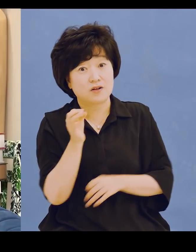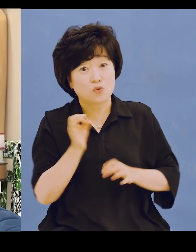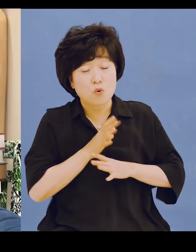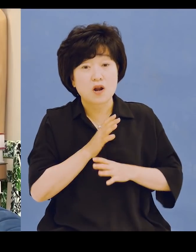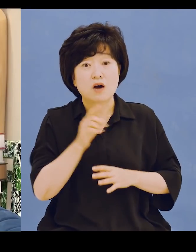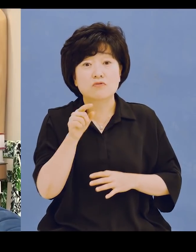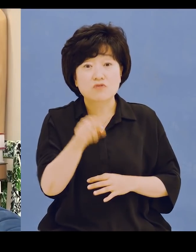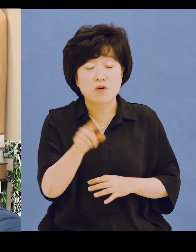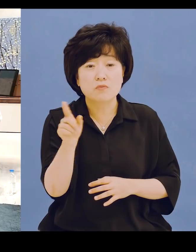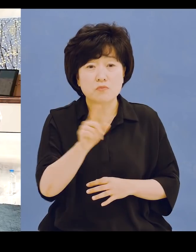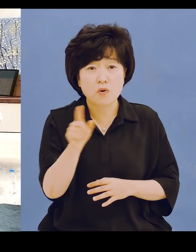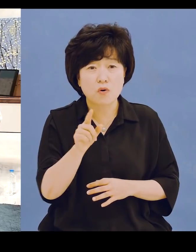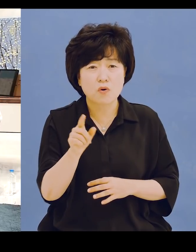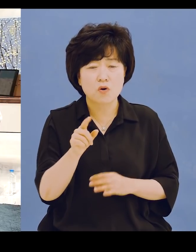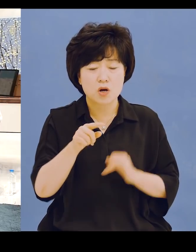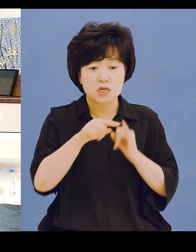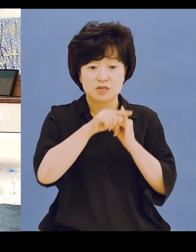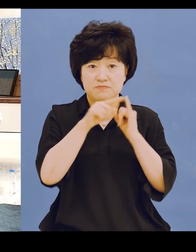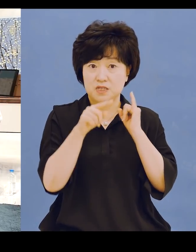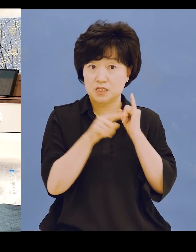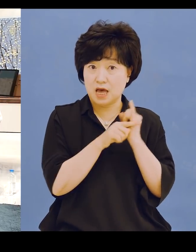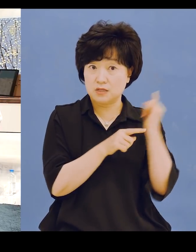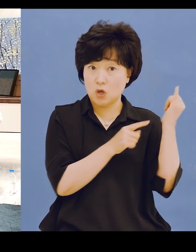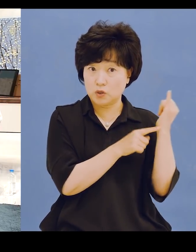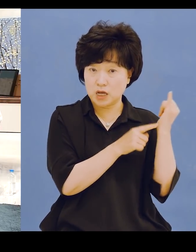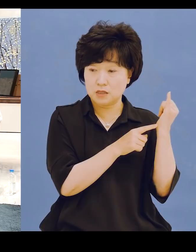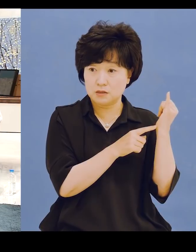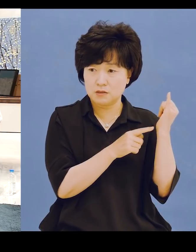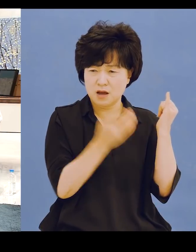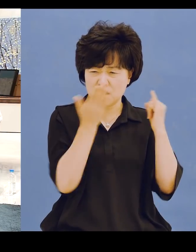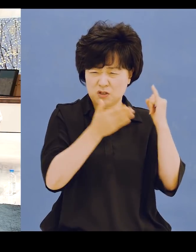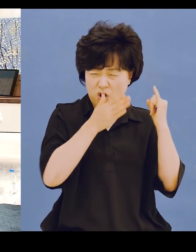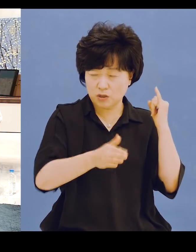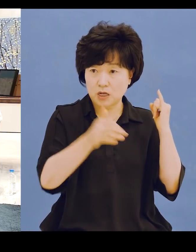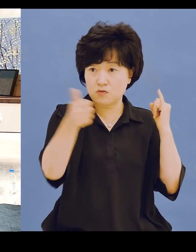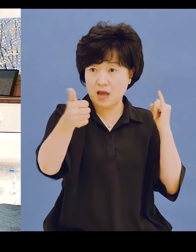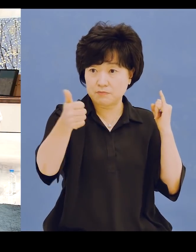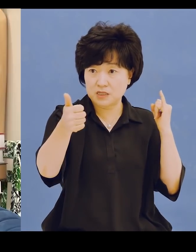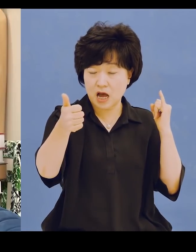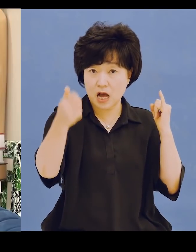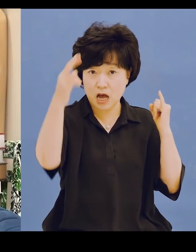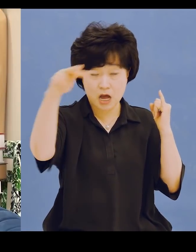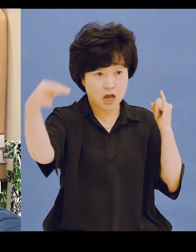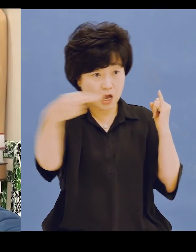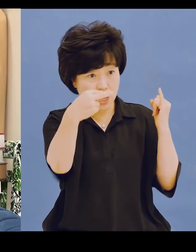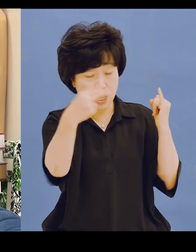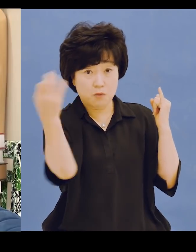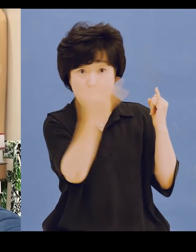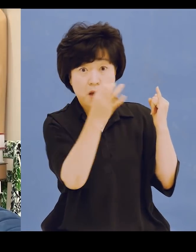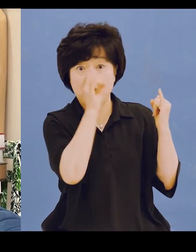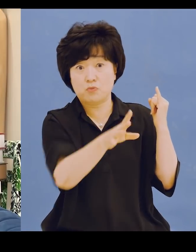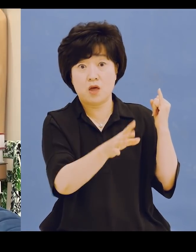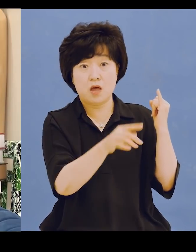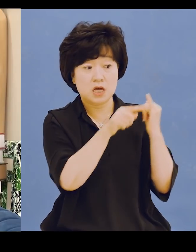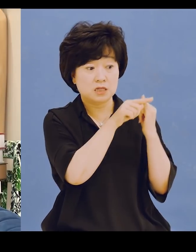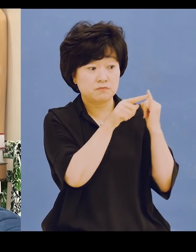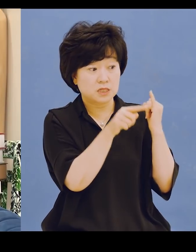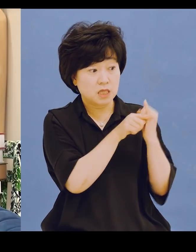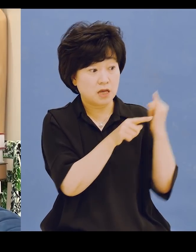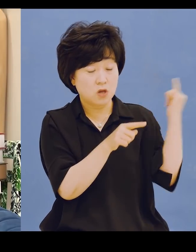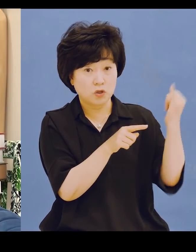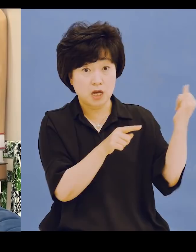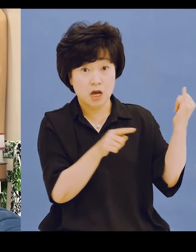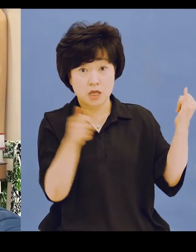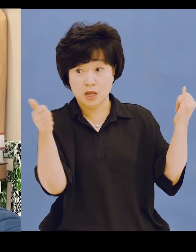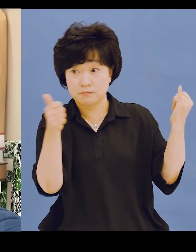이 임신한 여인은요 절대로 남자 눈앞에 나가면 안 돼요. 남자 그러니까 아기를 가진 사람이